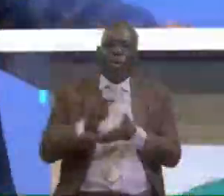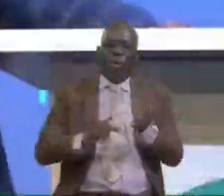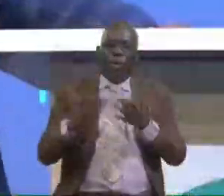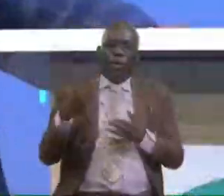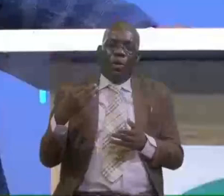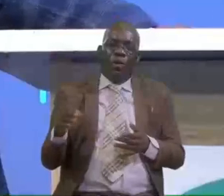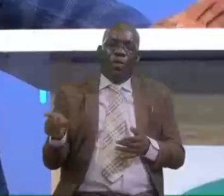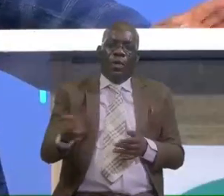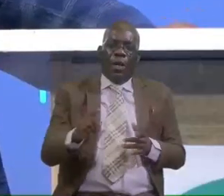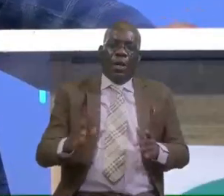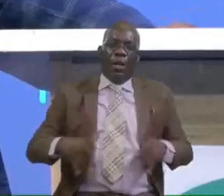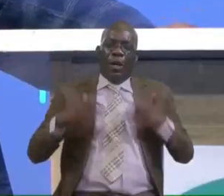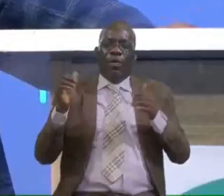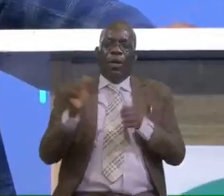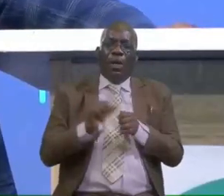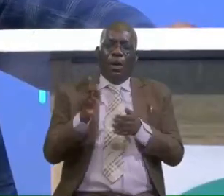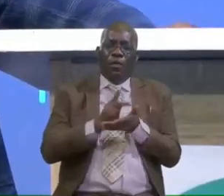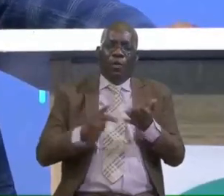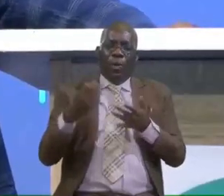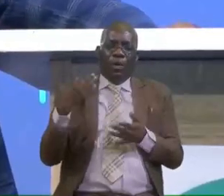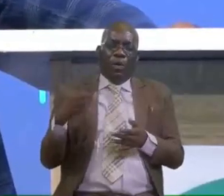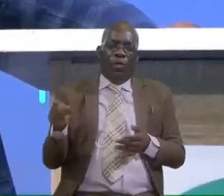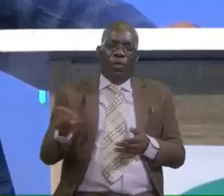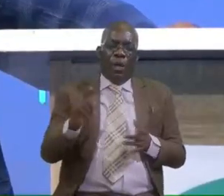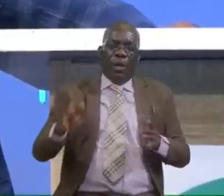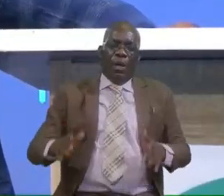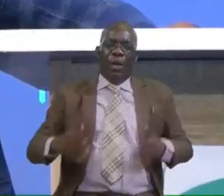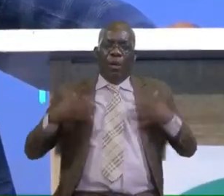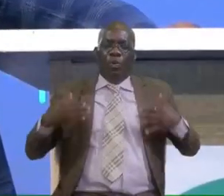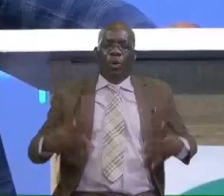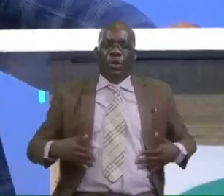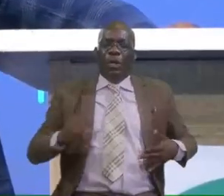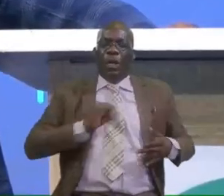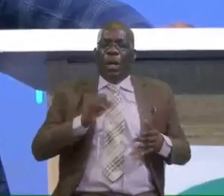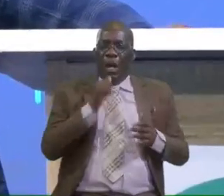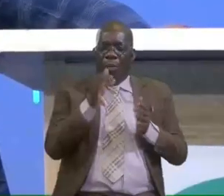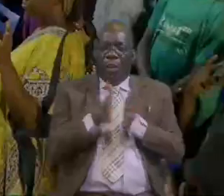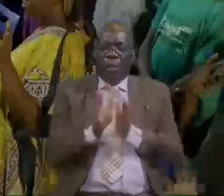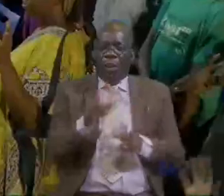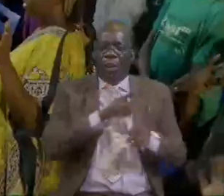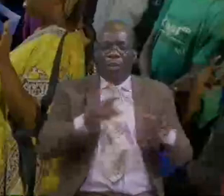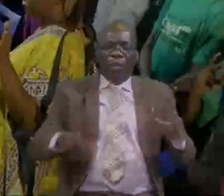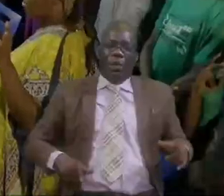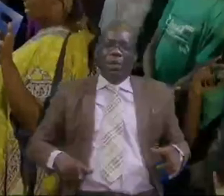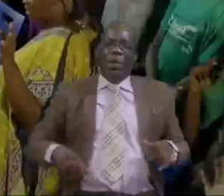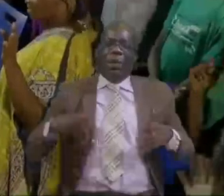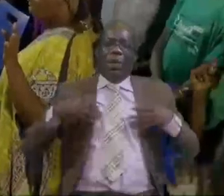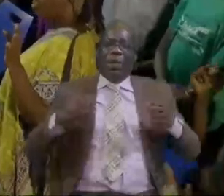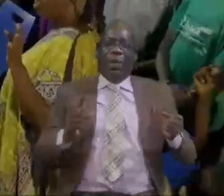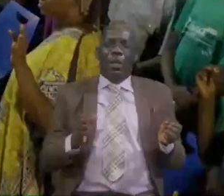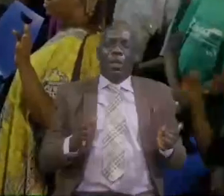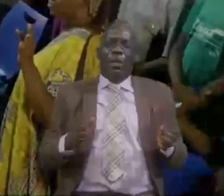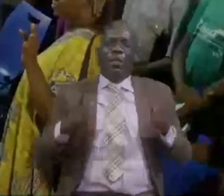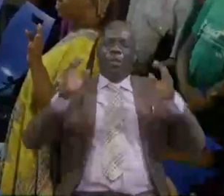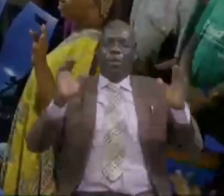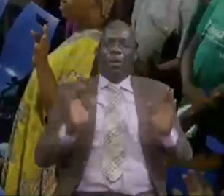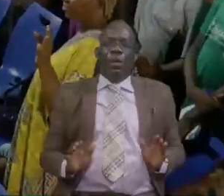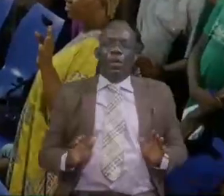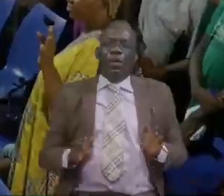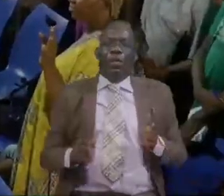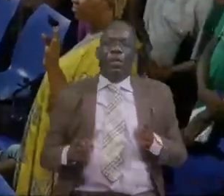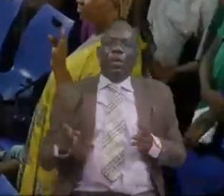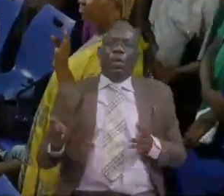toute partie du corps. Je demande, Seigneur, guérison, miracle,